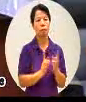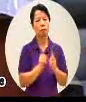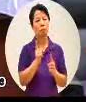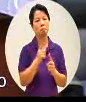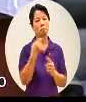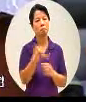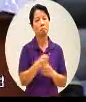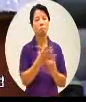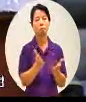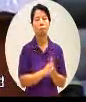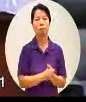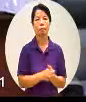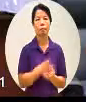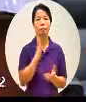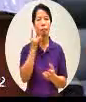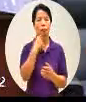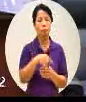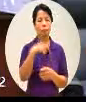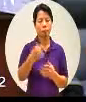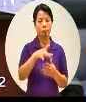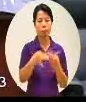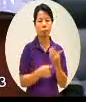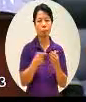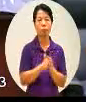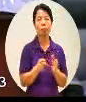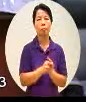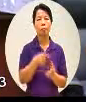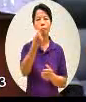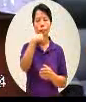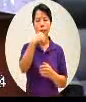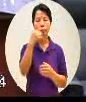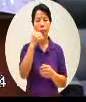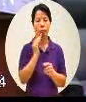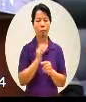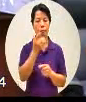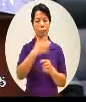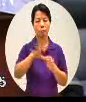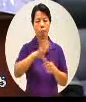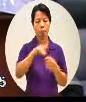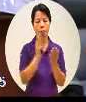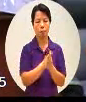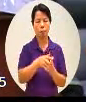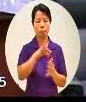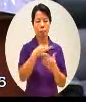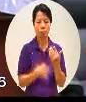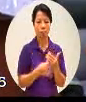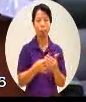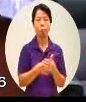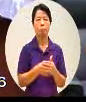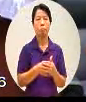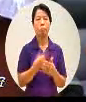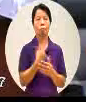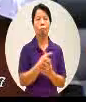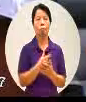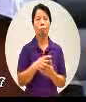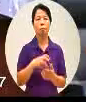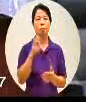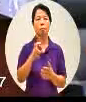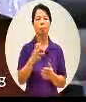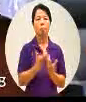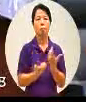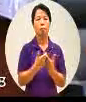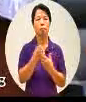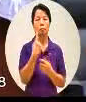知？啊，搁落过来咧，红中搁较衰，搁填无着，搁大概第三志愿呢。伊剩八十分，难比